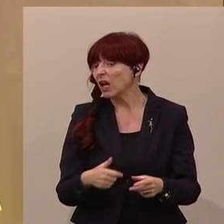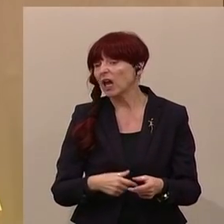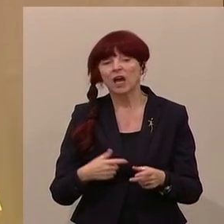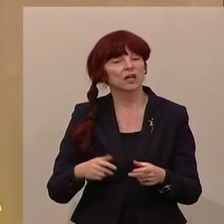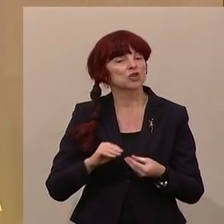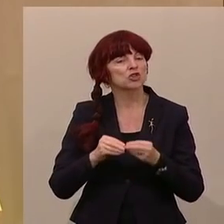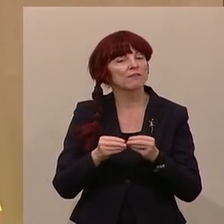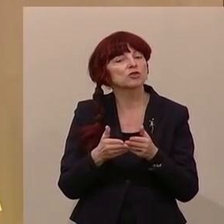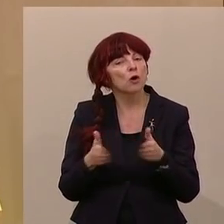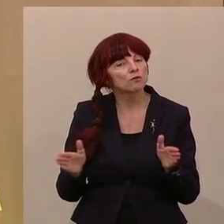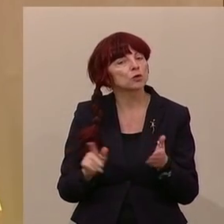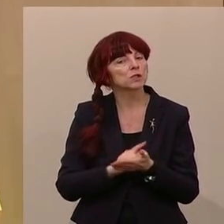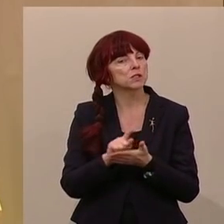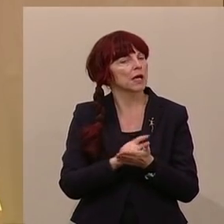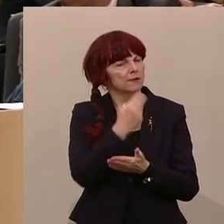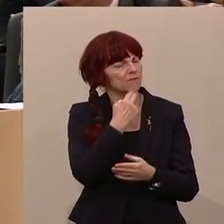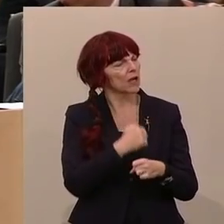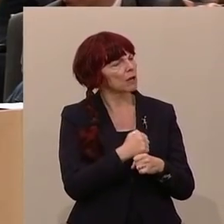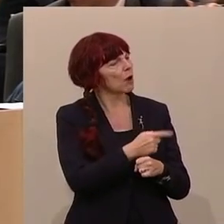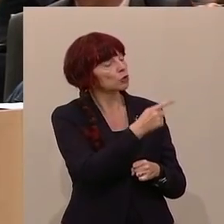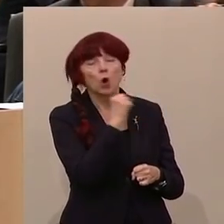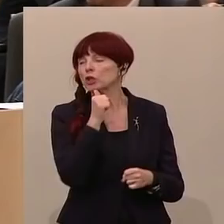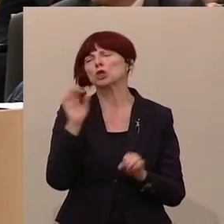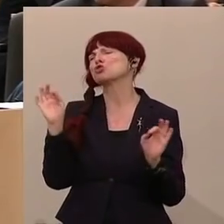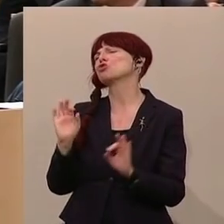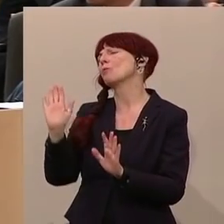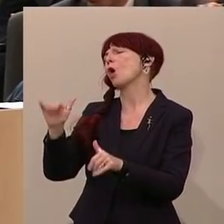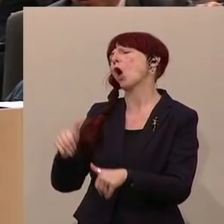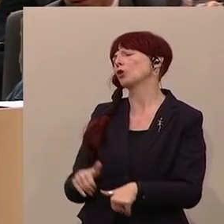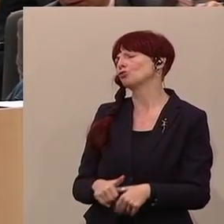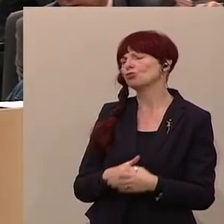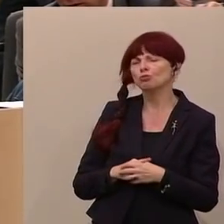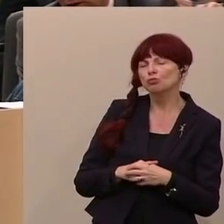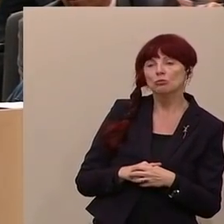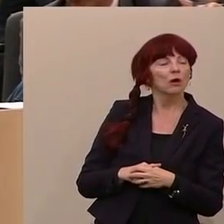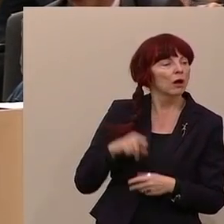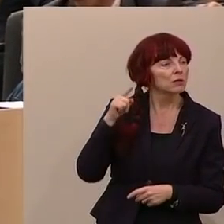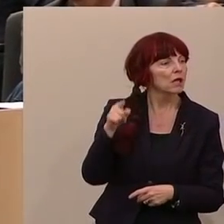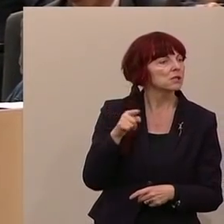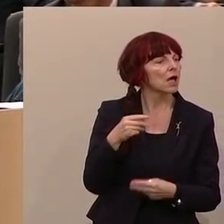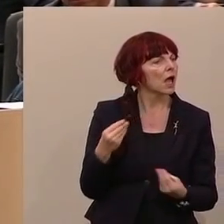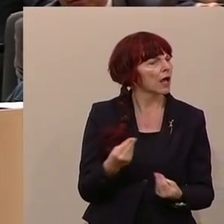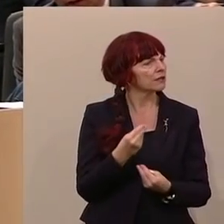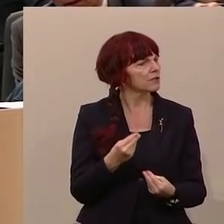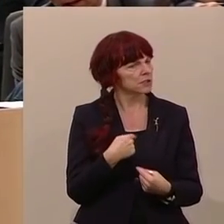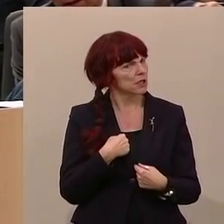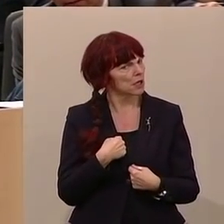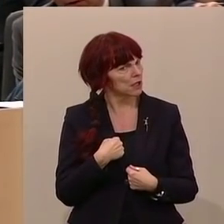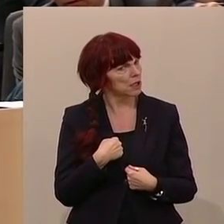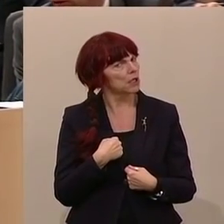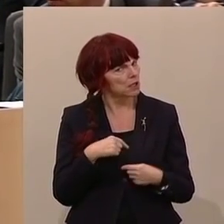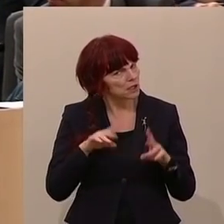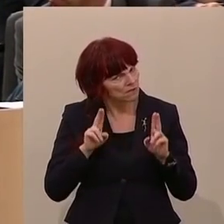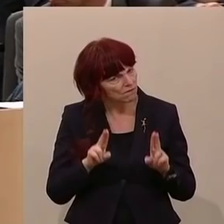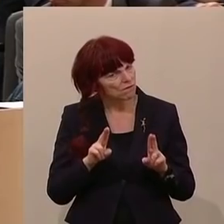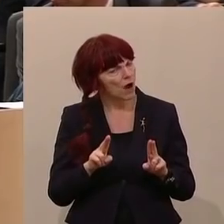Wer hat denn das gemacht? Dann ist es wieder nicht schlimm, weil dann ist es ja von der Gewerkschaft. Und das ist einfach etwas, was ich einfach so arg ihm zu